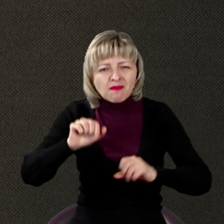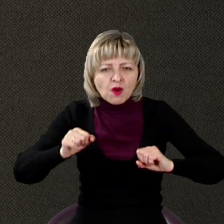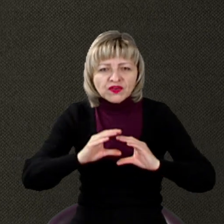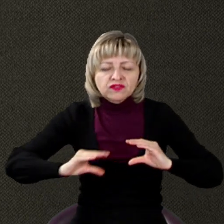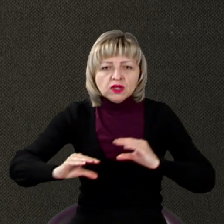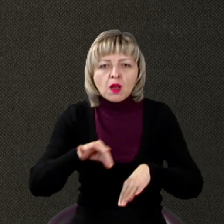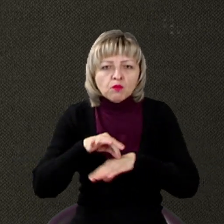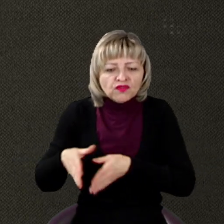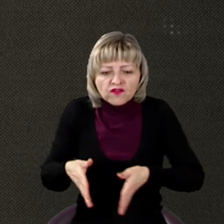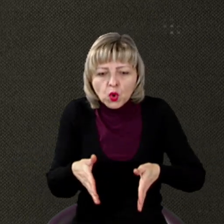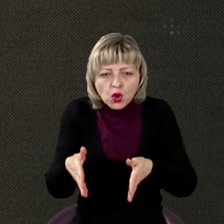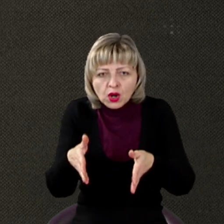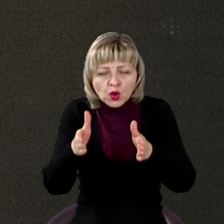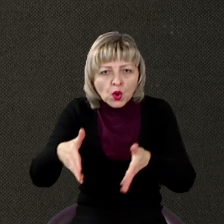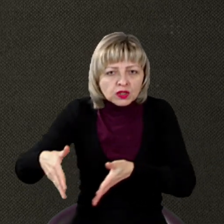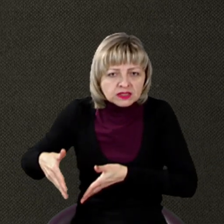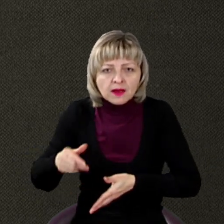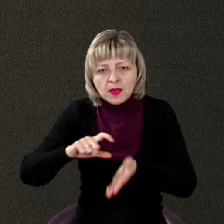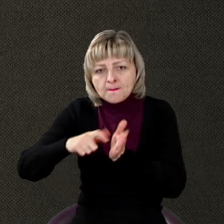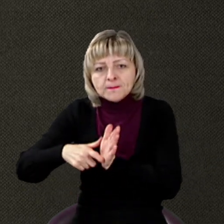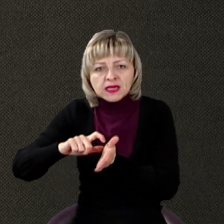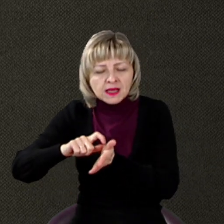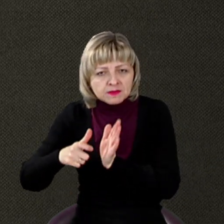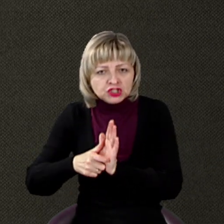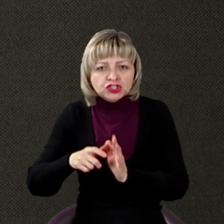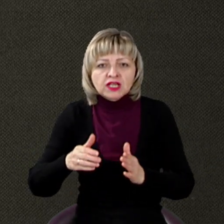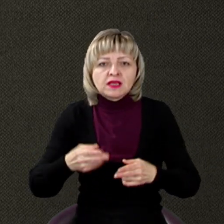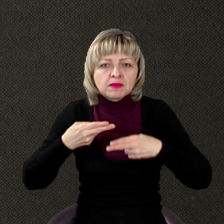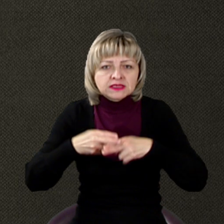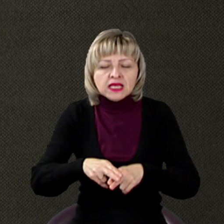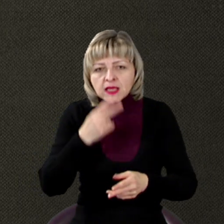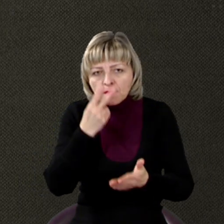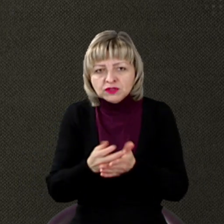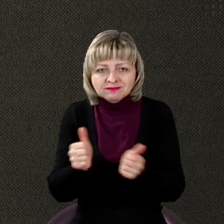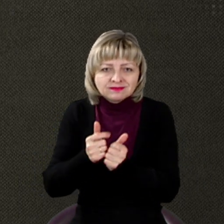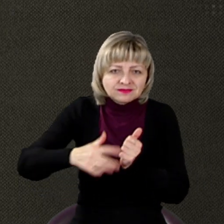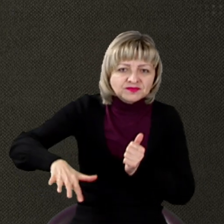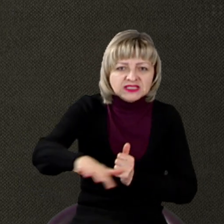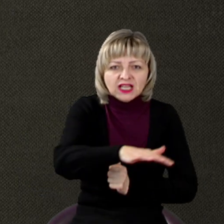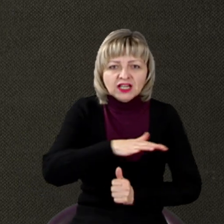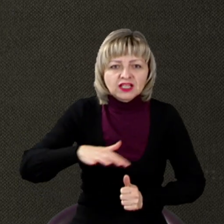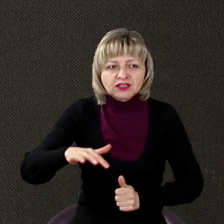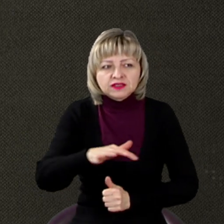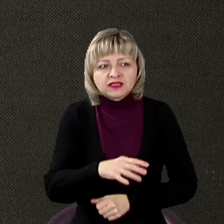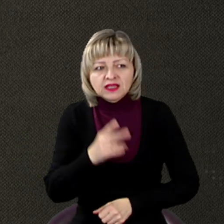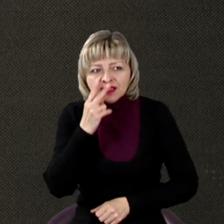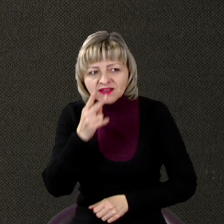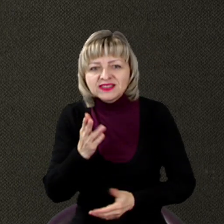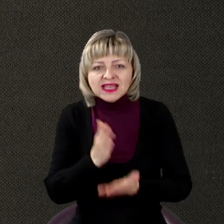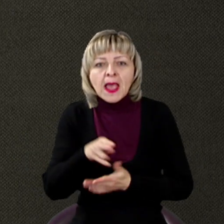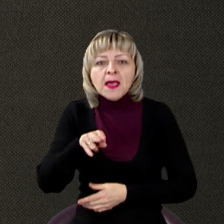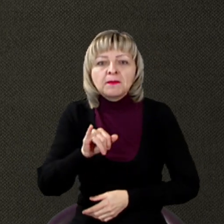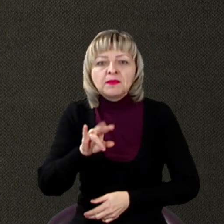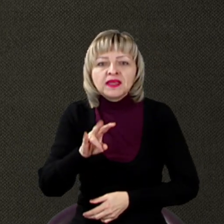провів коридорами і приміщеннями станції, а також показав навколишню територію. Вони бачите, виходять, йдуть своїм і